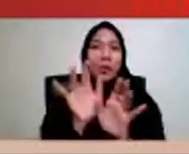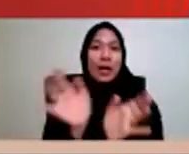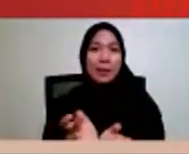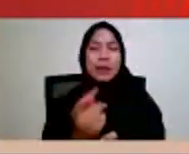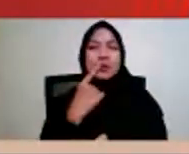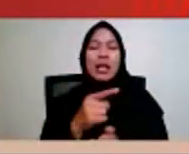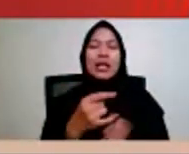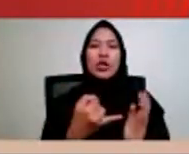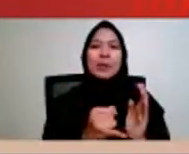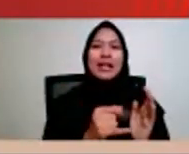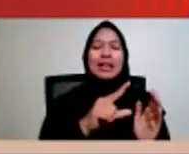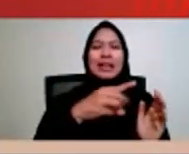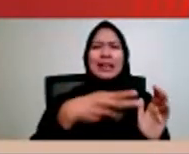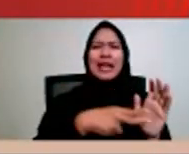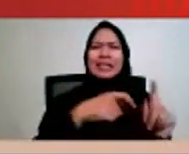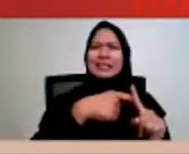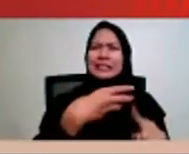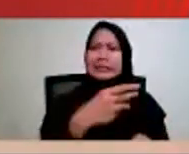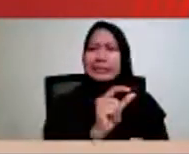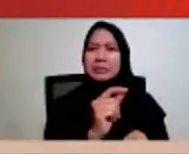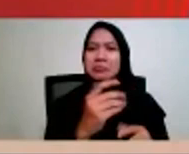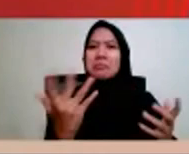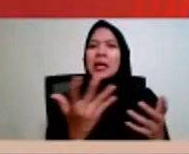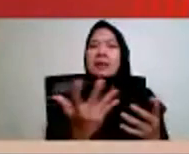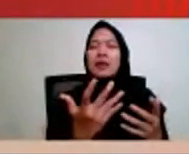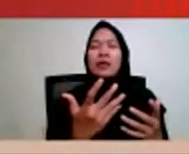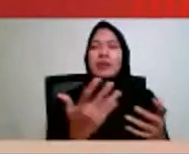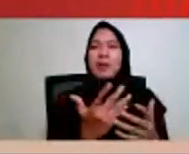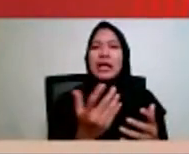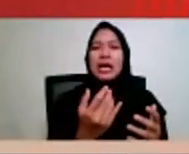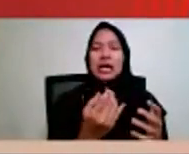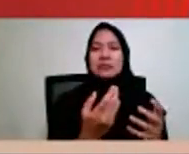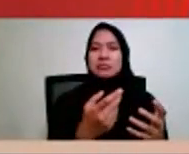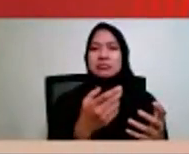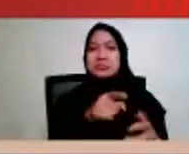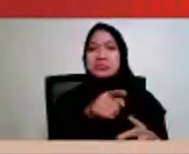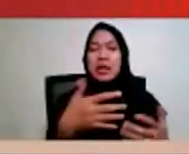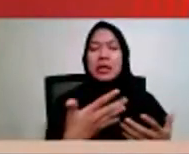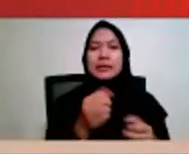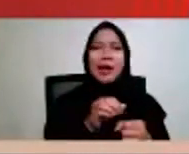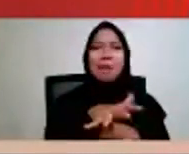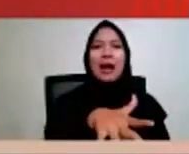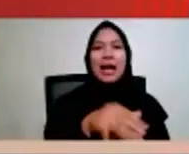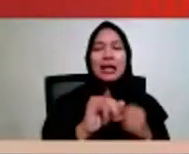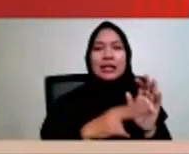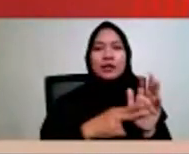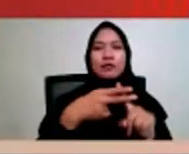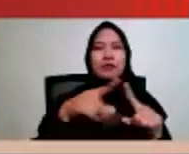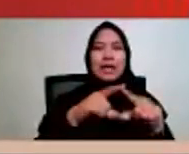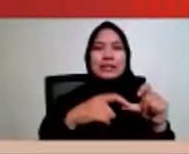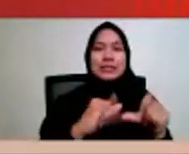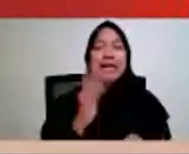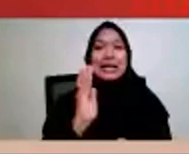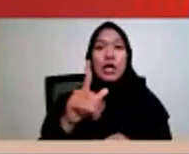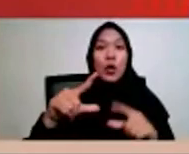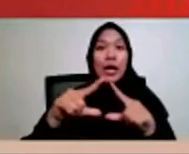dengan nominal angker di mana bagaimana implementasi nominal angker di Indonesia dan apa dampaknya terhadap inflasi jika ke ini